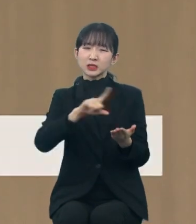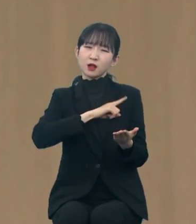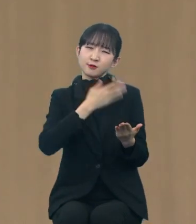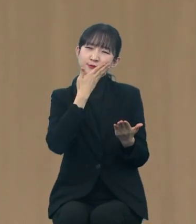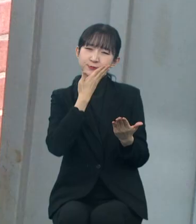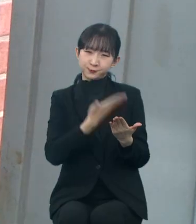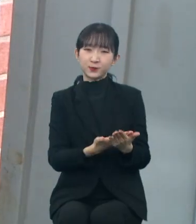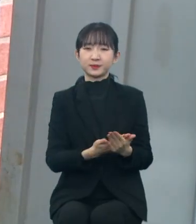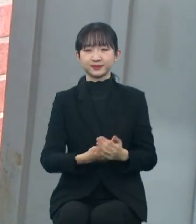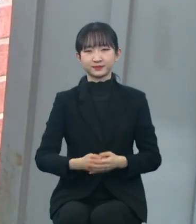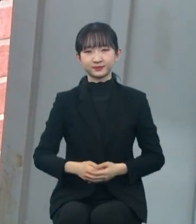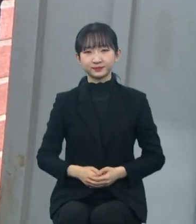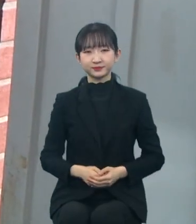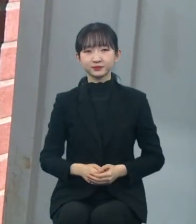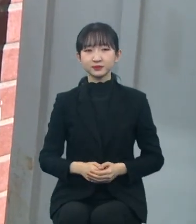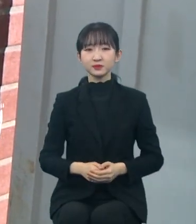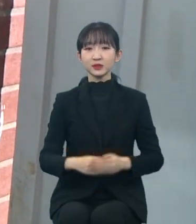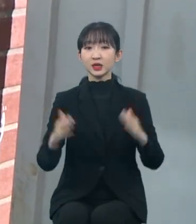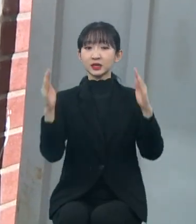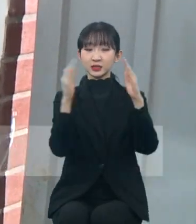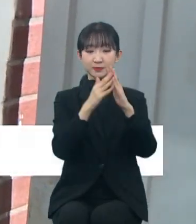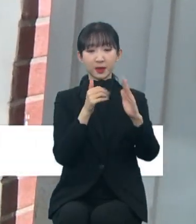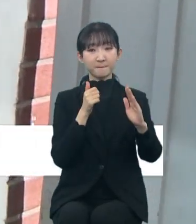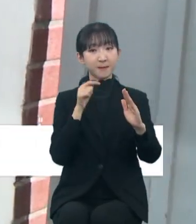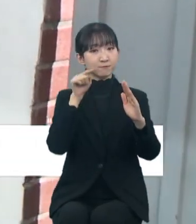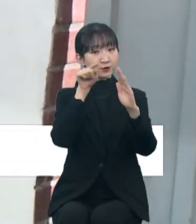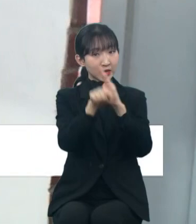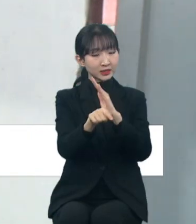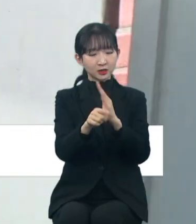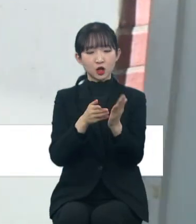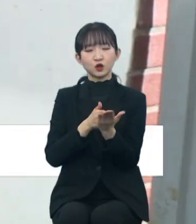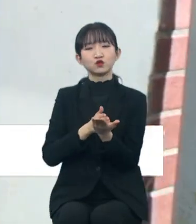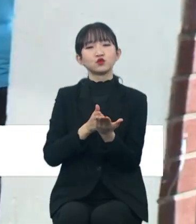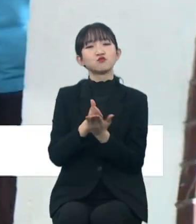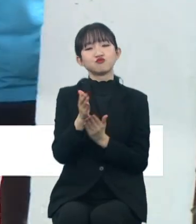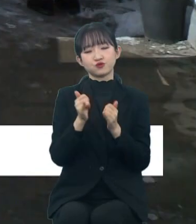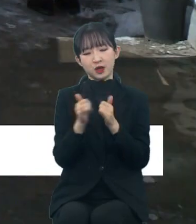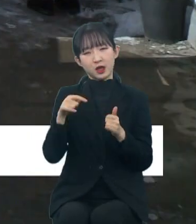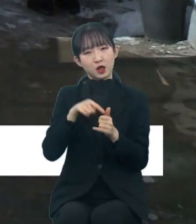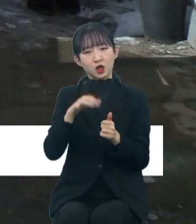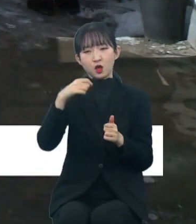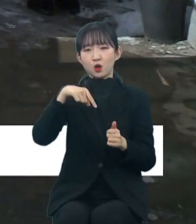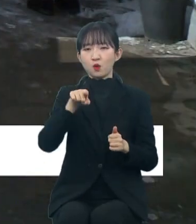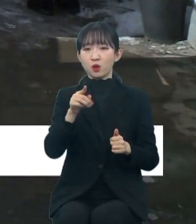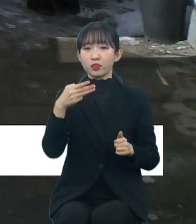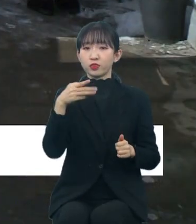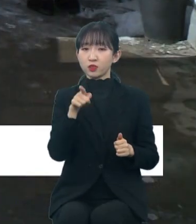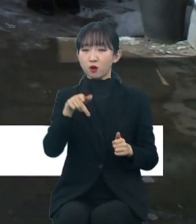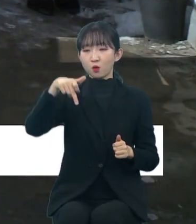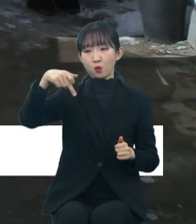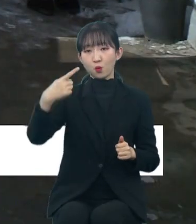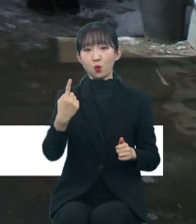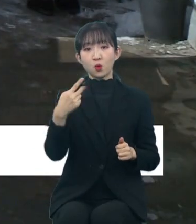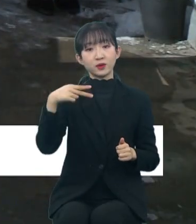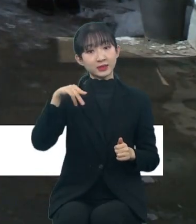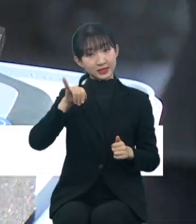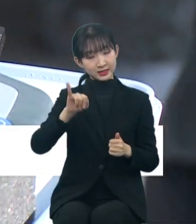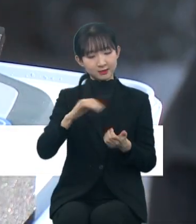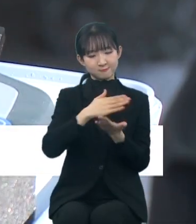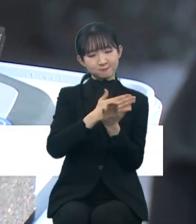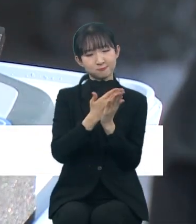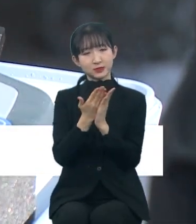중요합니다. 가정을 방문하는 수질검사 전문가인 워터코디는 탁도와 아연 등 7개 항목에